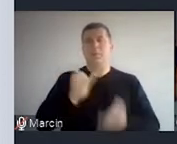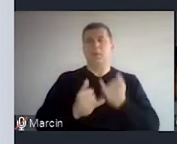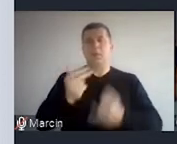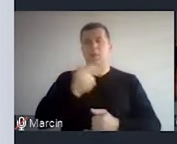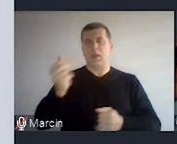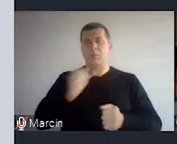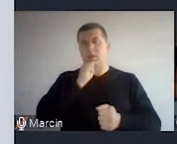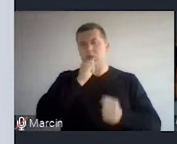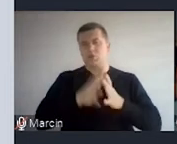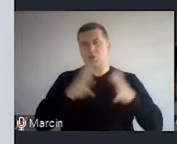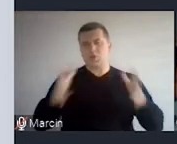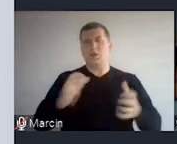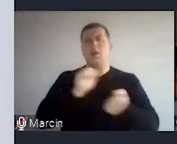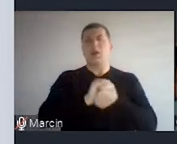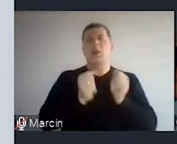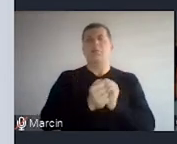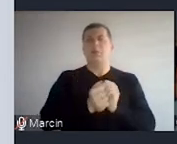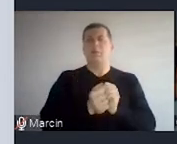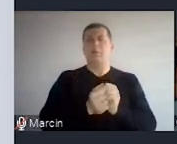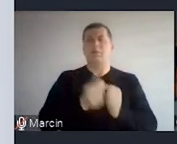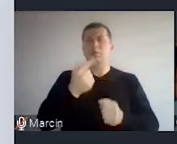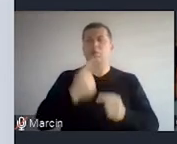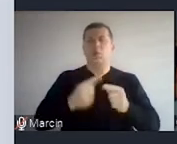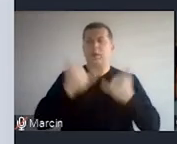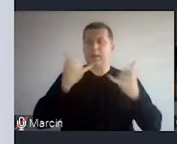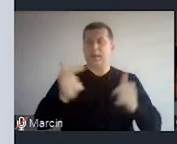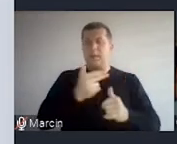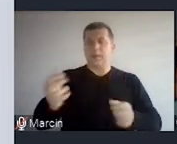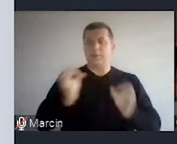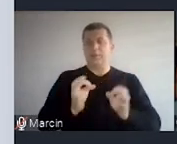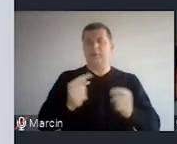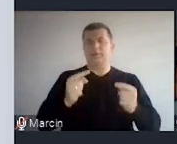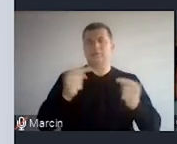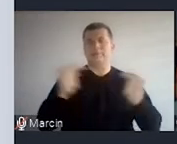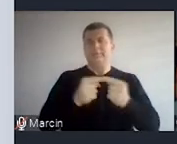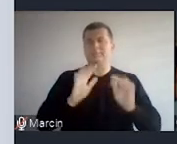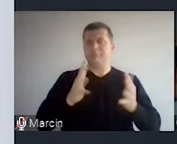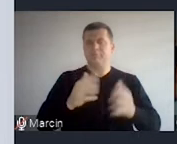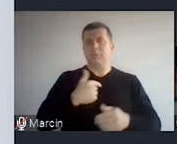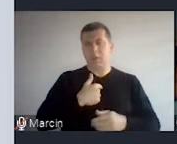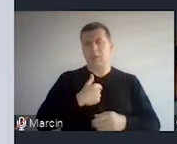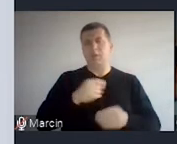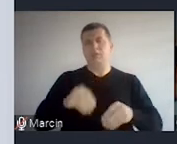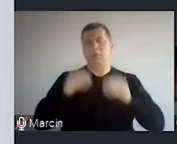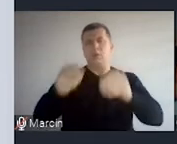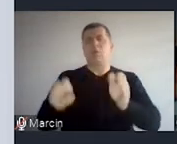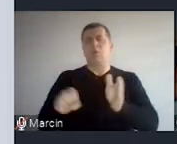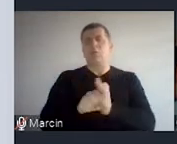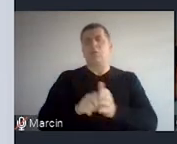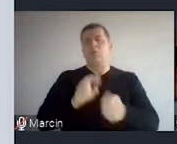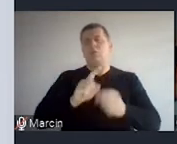będzie rozległy albo nie do końca związany z tematem naszego dzisiejszego spotkania, ja pozwolę go sobie przerzucić na